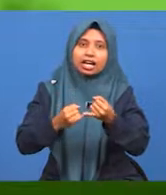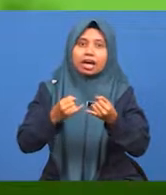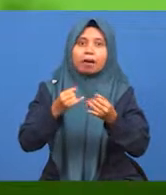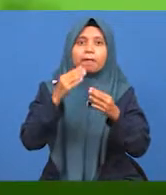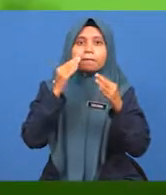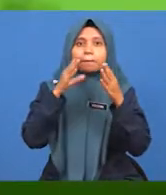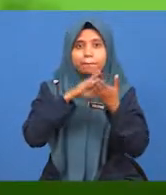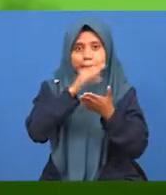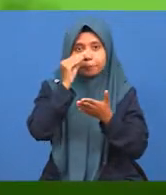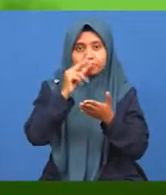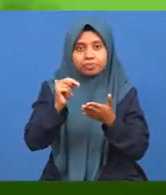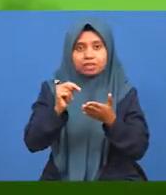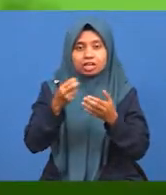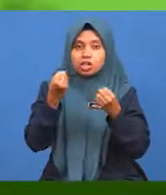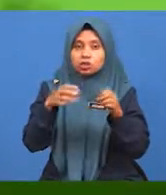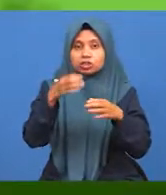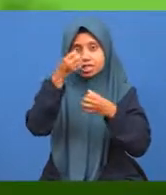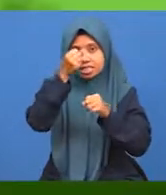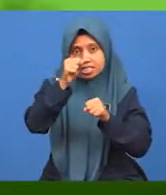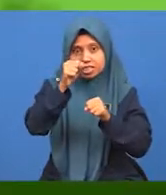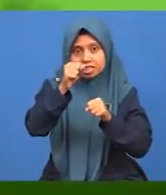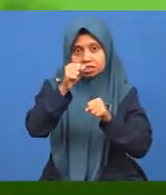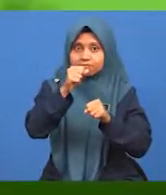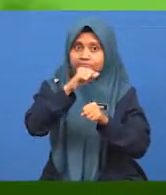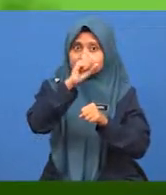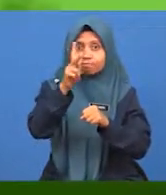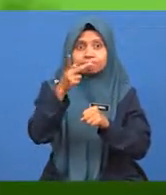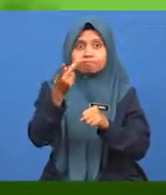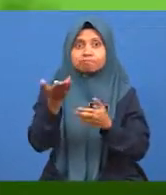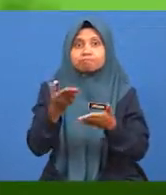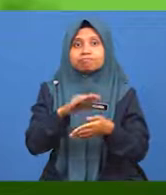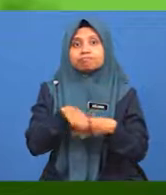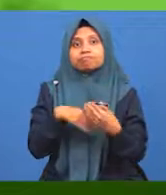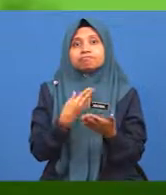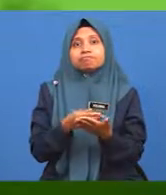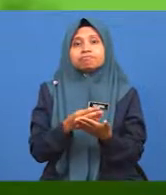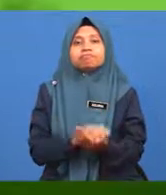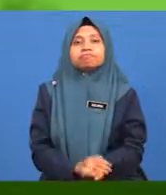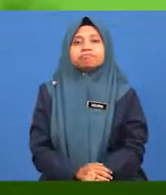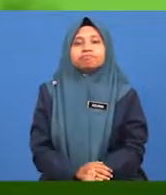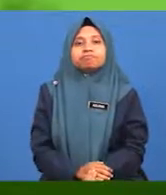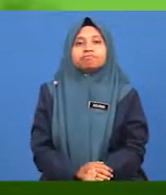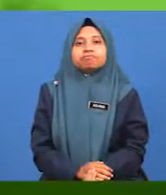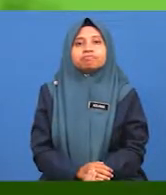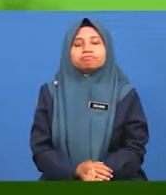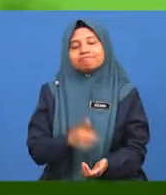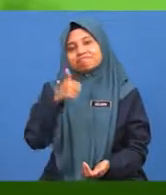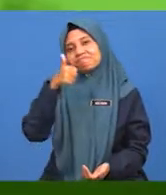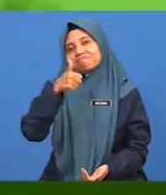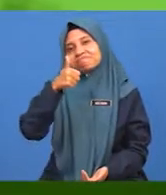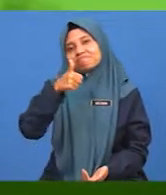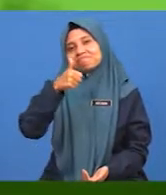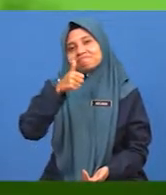pengajaran. Sudah bersediakah untuk belajar, murid-murid? Oh, bagus!